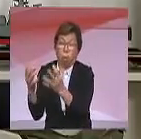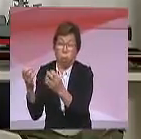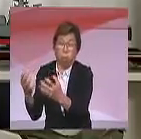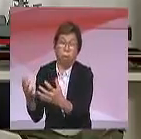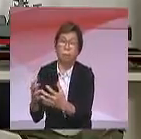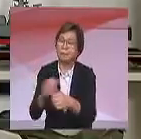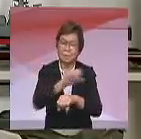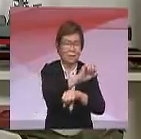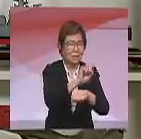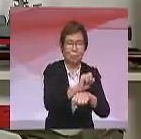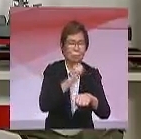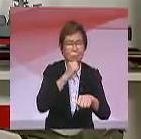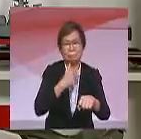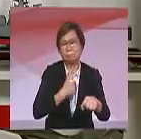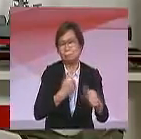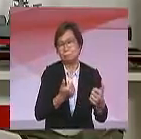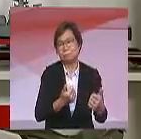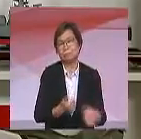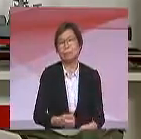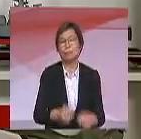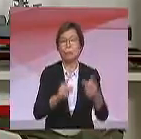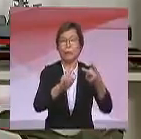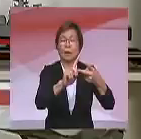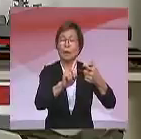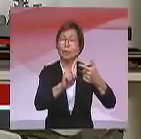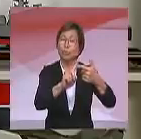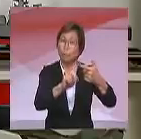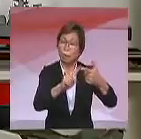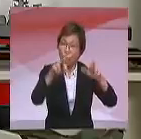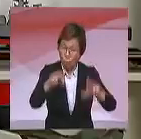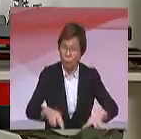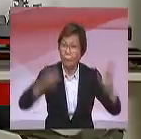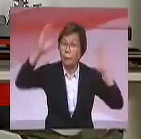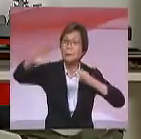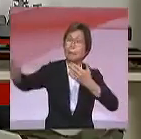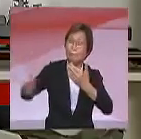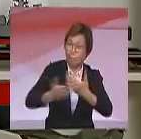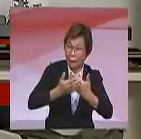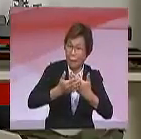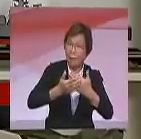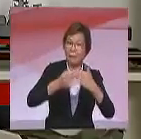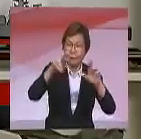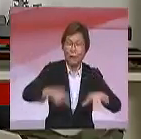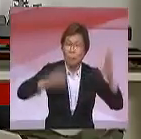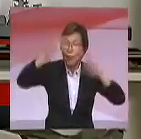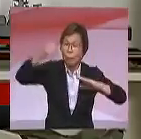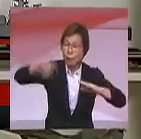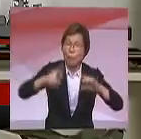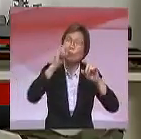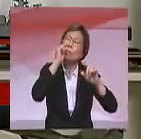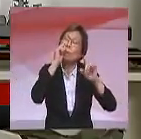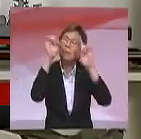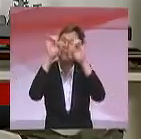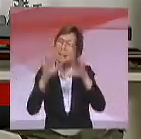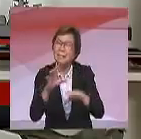ini. Yang keduanya, dari segi rakyat Malaysia yang balik, yang perlu menjalani swab